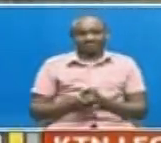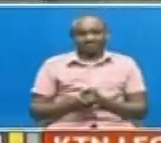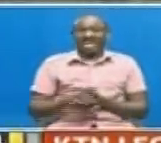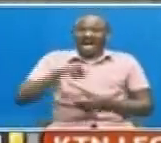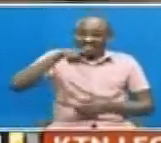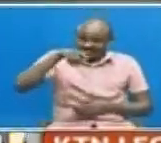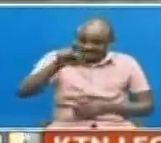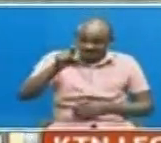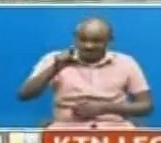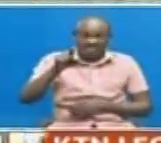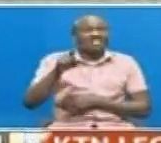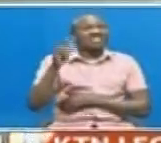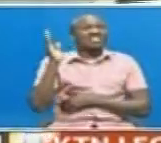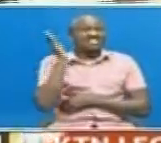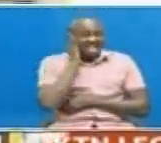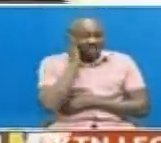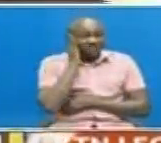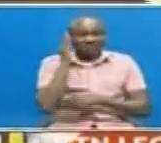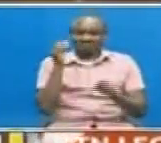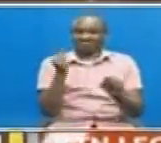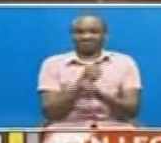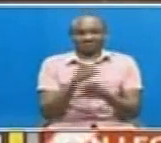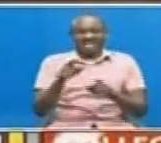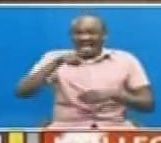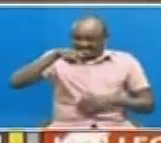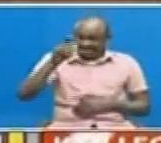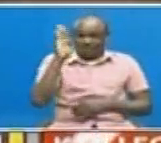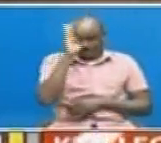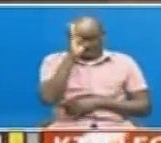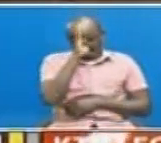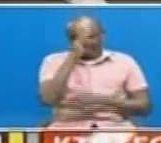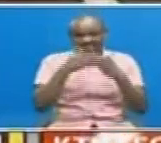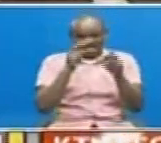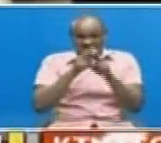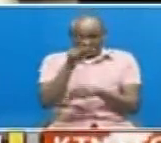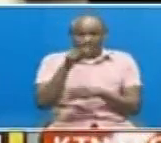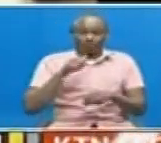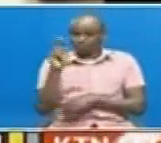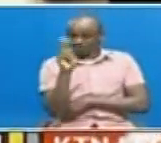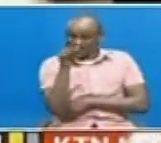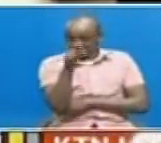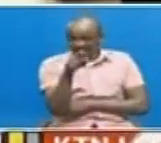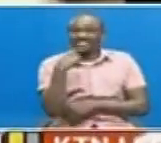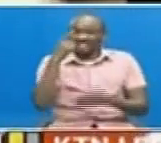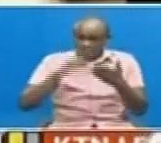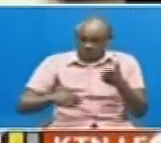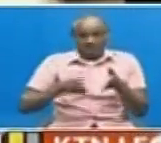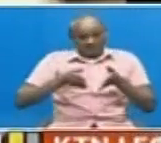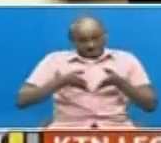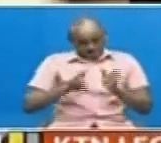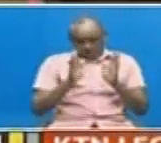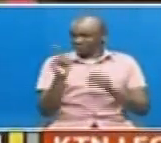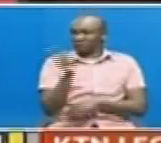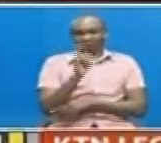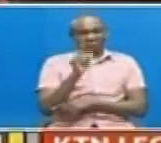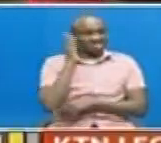ni mwanamke ambaye hana uwezo wa kusikia. Florence Pakata kutoka eneo la Utawala anadai ya kuzaliwa na ulemavu